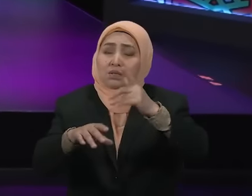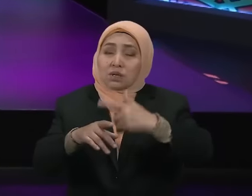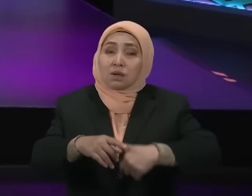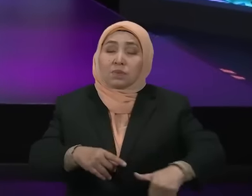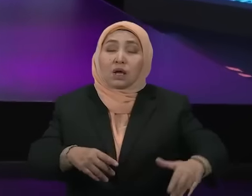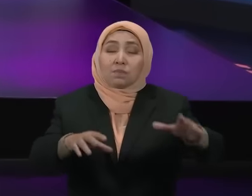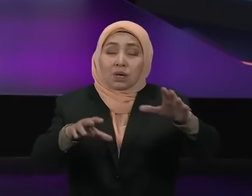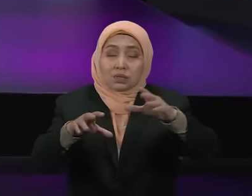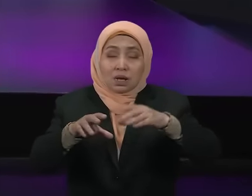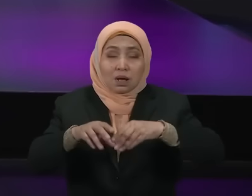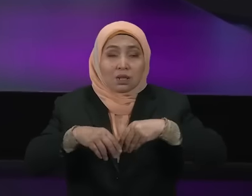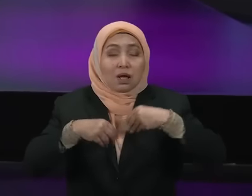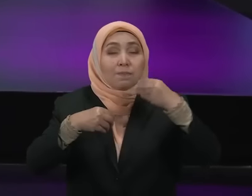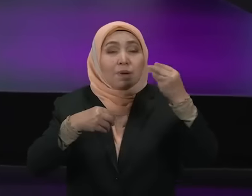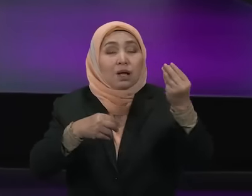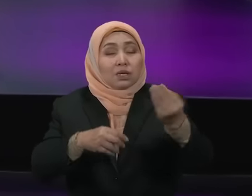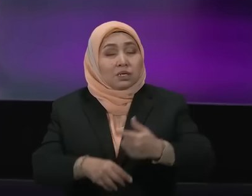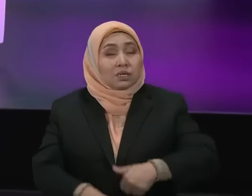Allahumma